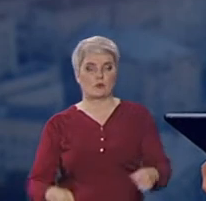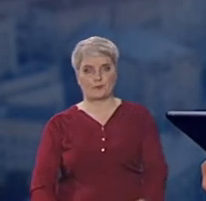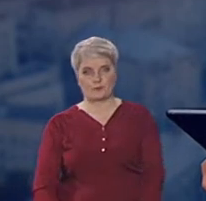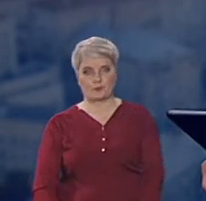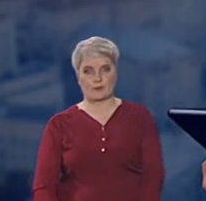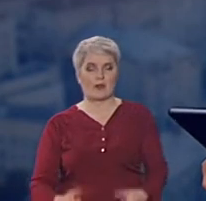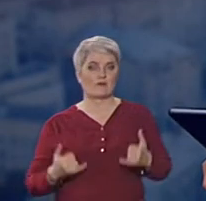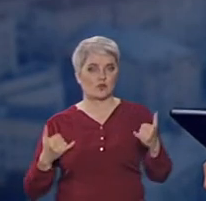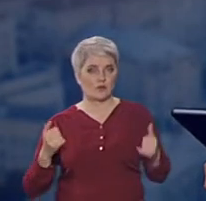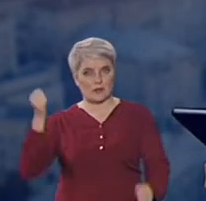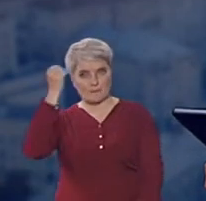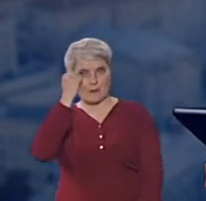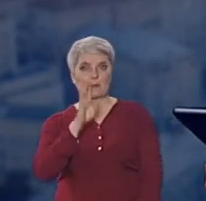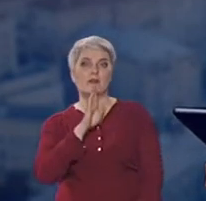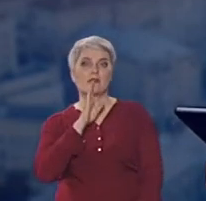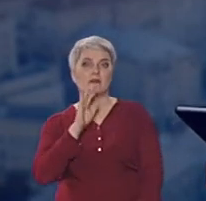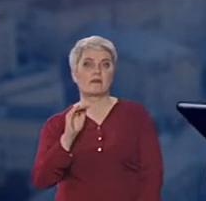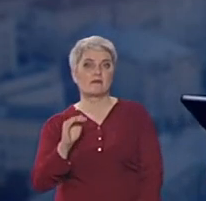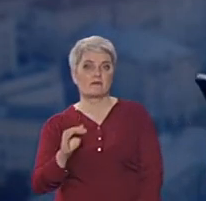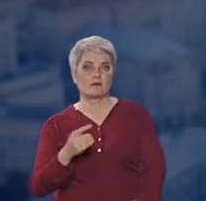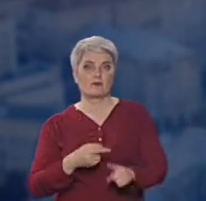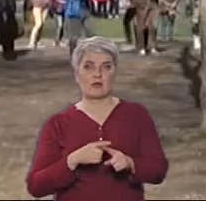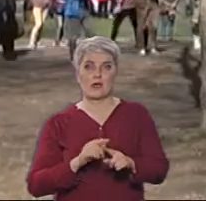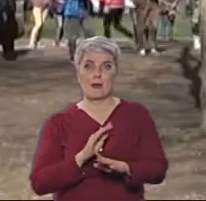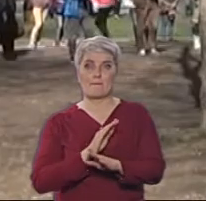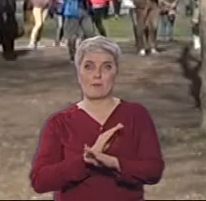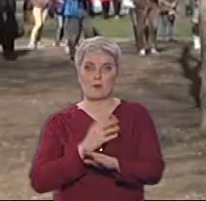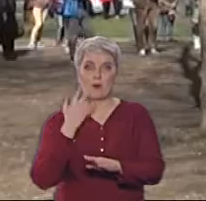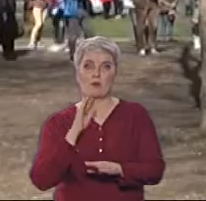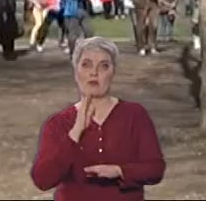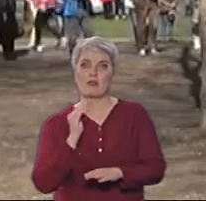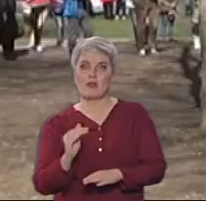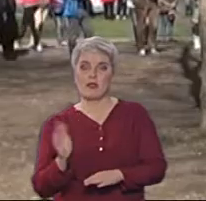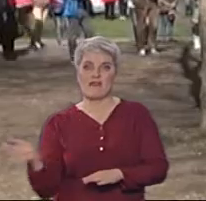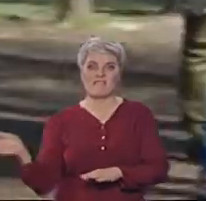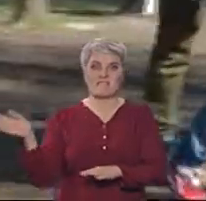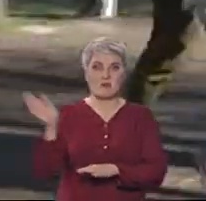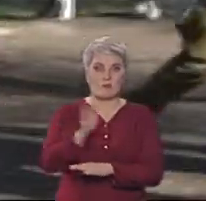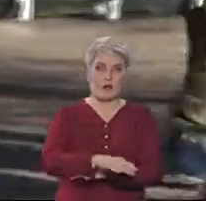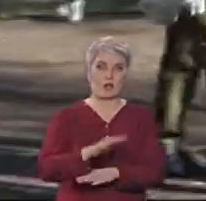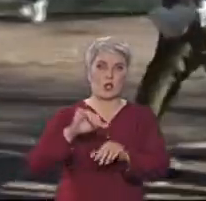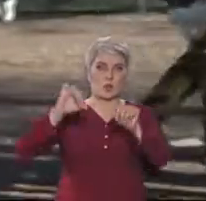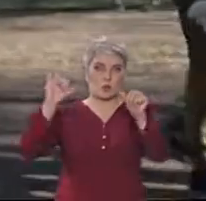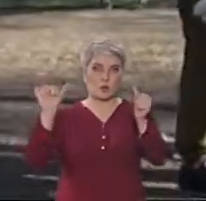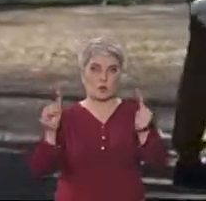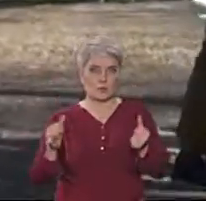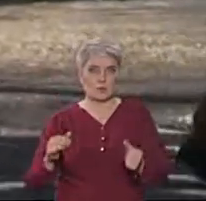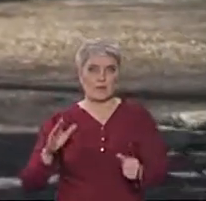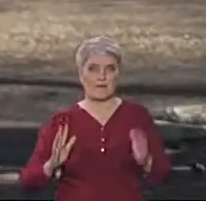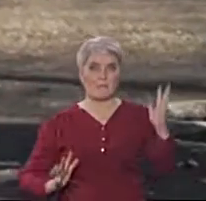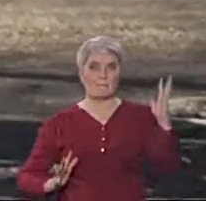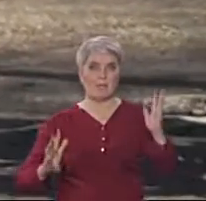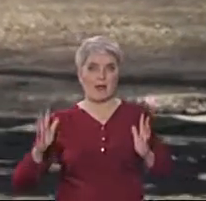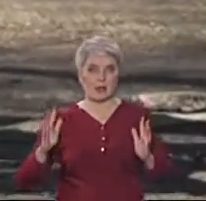Шанувати пам'ять дівчинки, яка померла після того, як на неї впала скульптура у парку. Прийшли понад сотня запоріжців. Із собою принесли квіти та